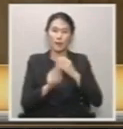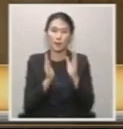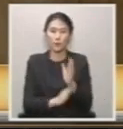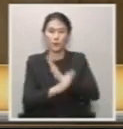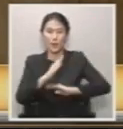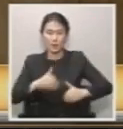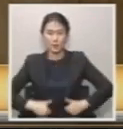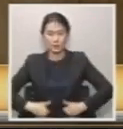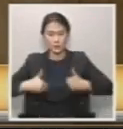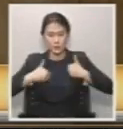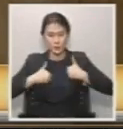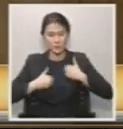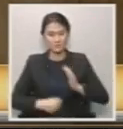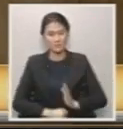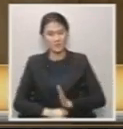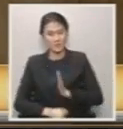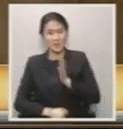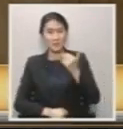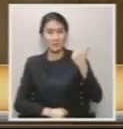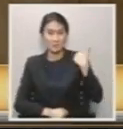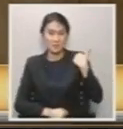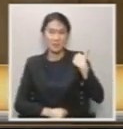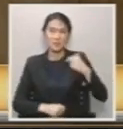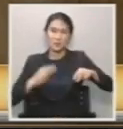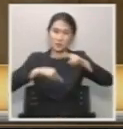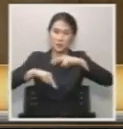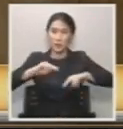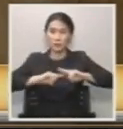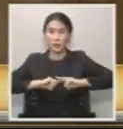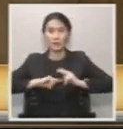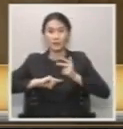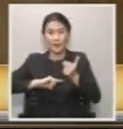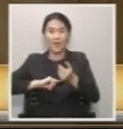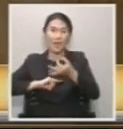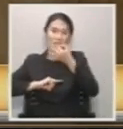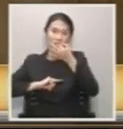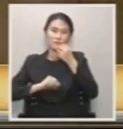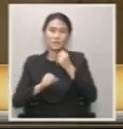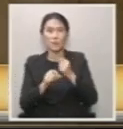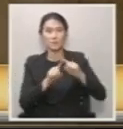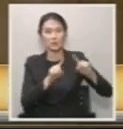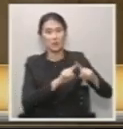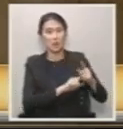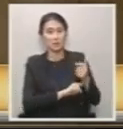มีชีวิตอยู่ที่มีศักดิ์ศรีพึ่งพาตนเองได้แล้วก็มีอาชีพที่มั่นคงครับขอบพระคุณครับท่านประธานครับ